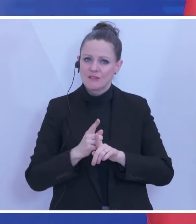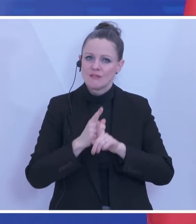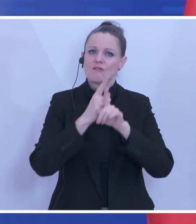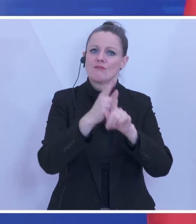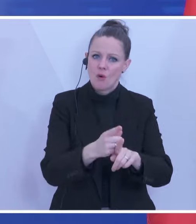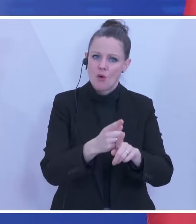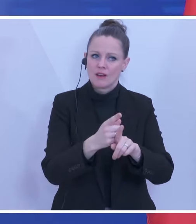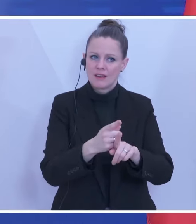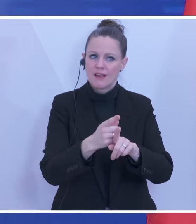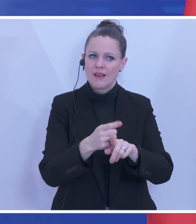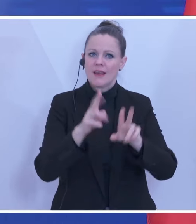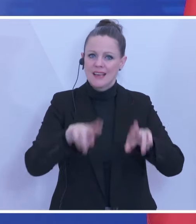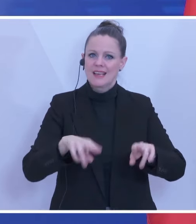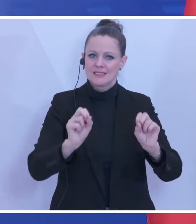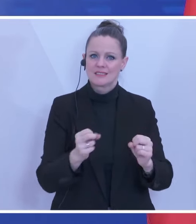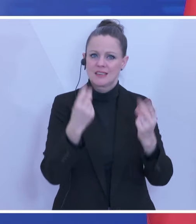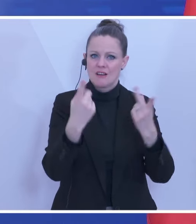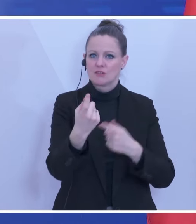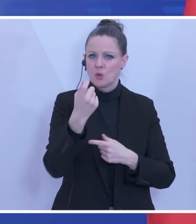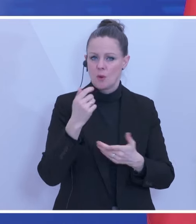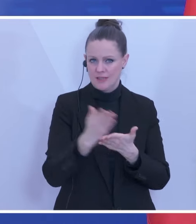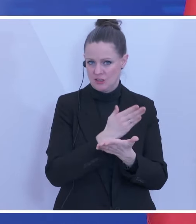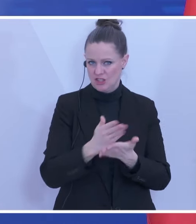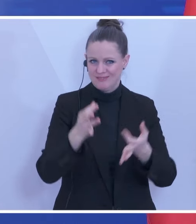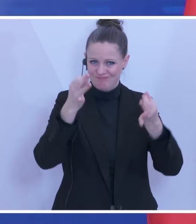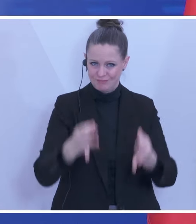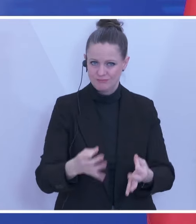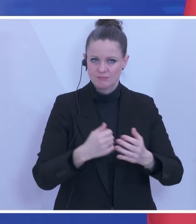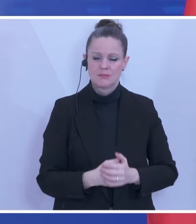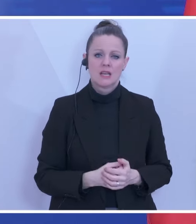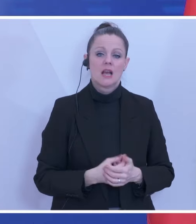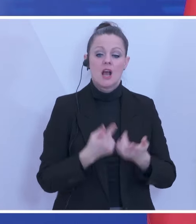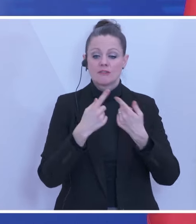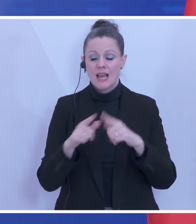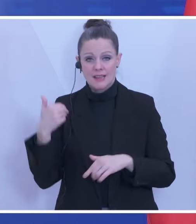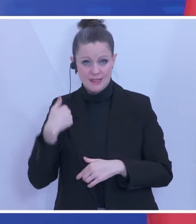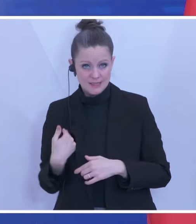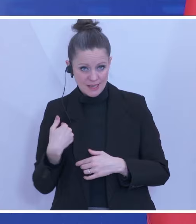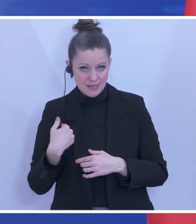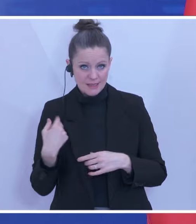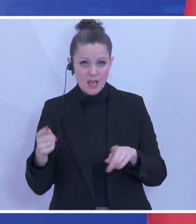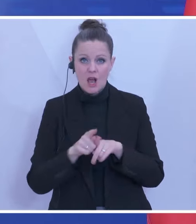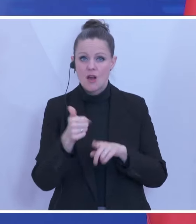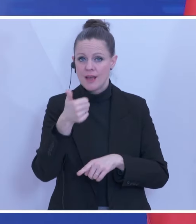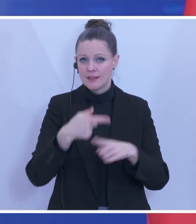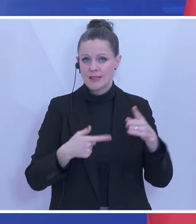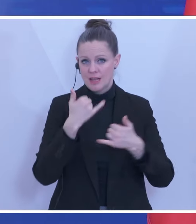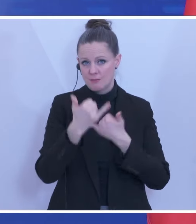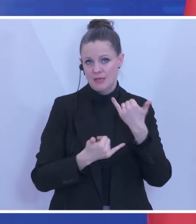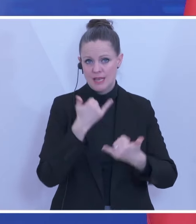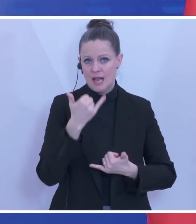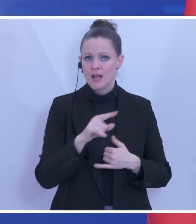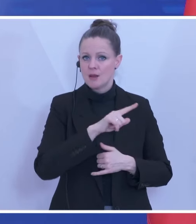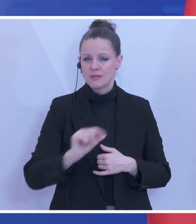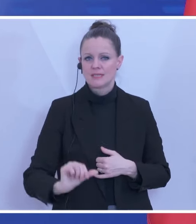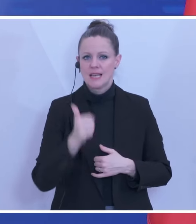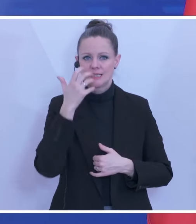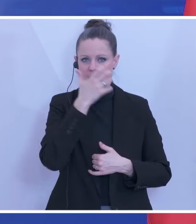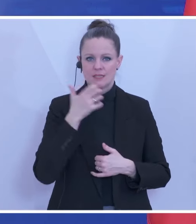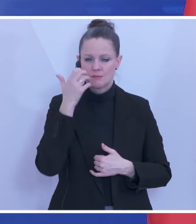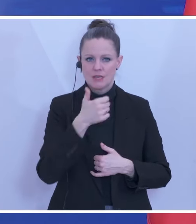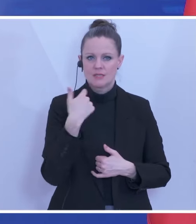Gesetzes entschieden werden müssen. Aber das ist das eine. Das andere ist, dass wir diese eineinhalb Jahre bis zum 1. September